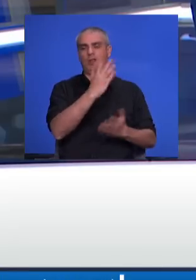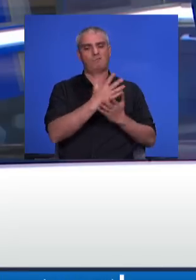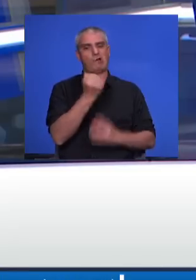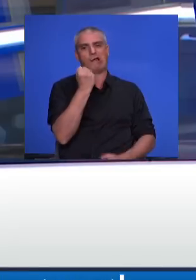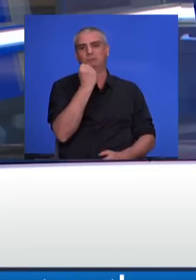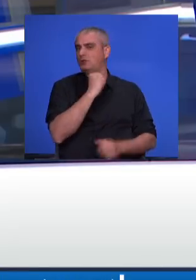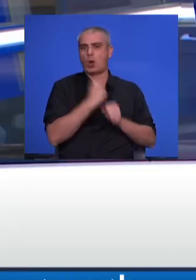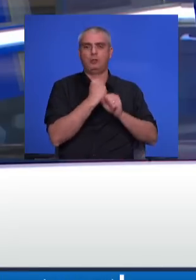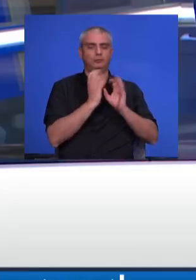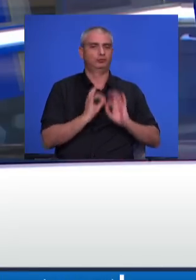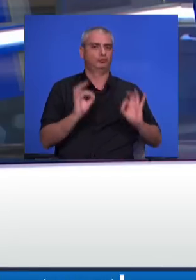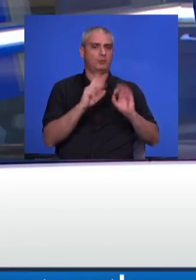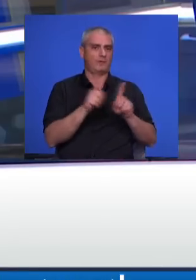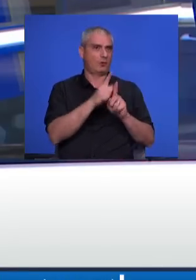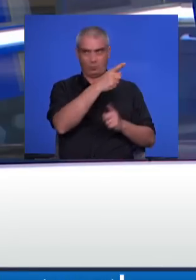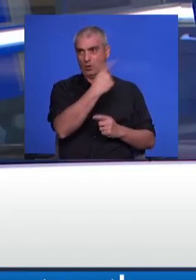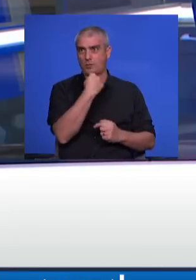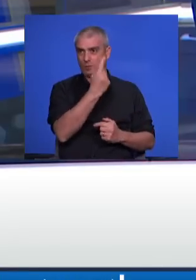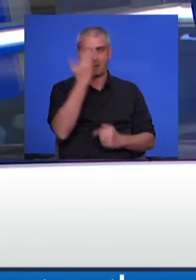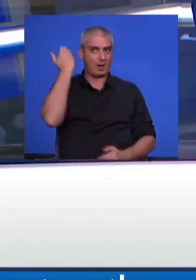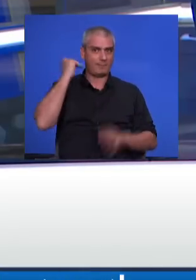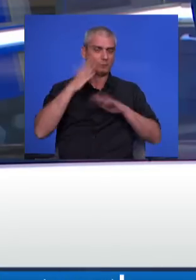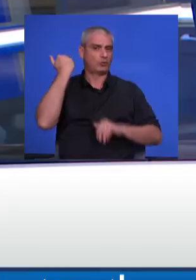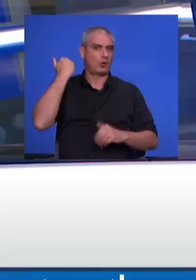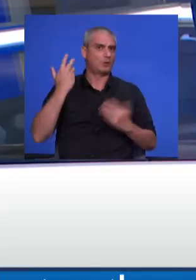לא עושה דבר, כמו שאתה, נגיד, מיכאל אומר על הקודמת.